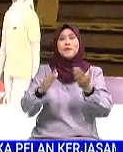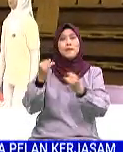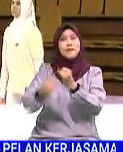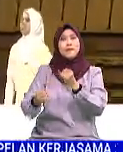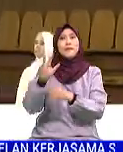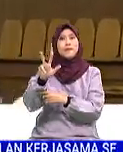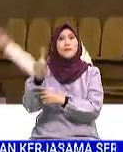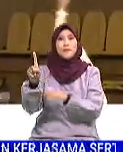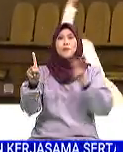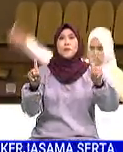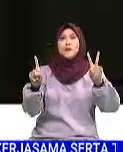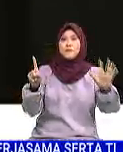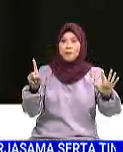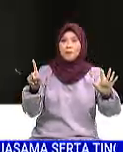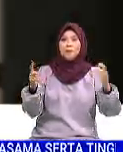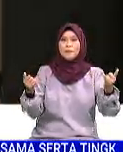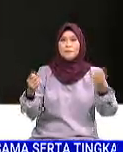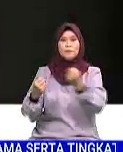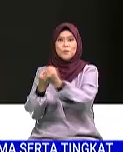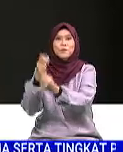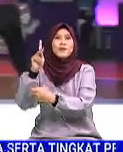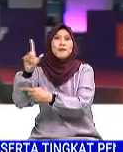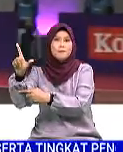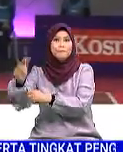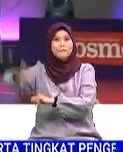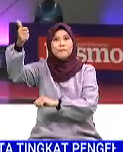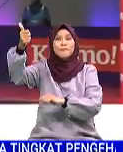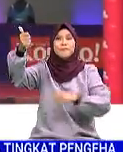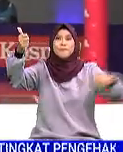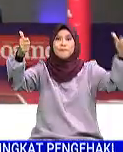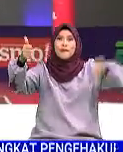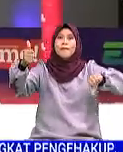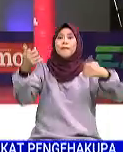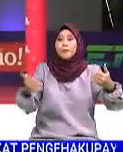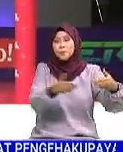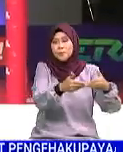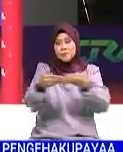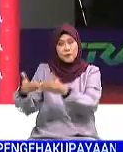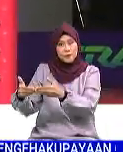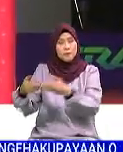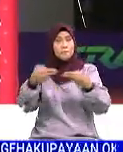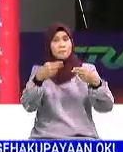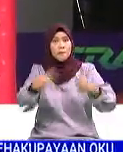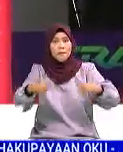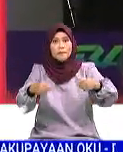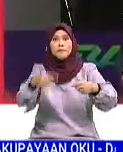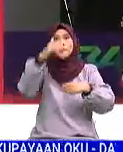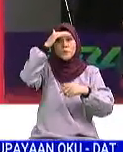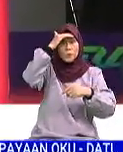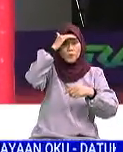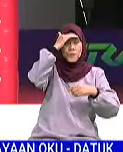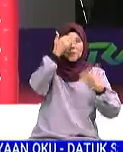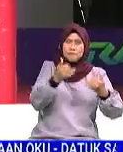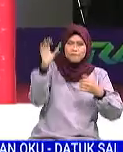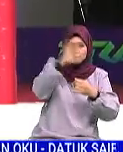keputusan 31-25 berpihak kepada Kuala Lumpur. Bersambung pada suku ketiga perlawanan, Johor terus mencari